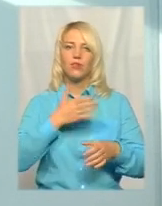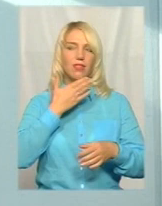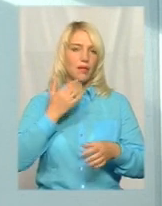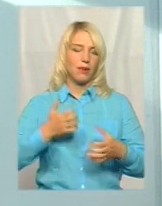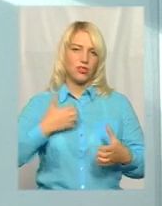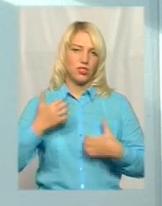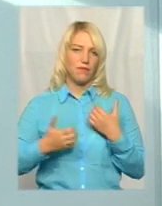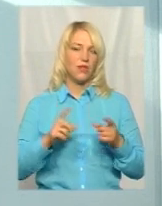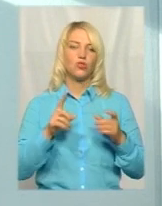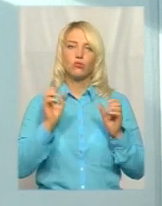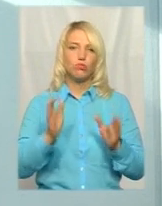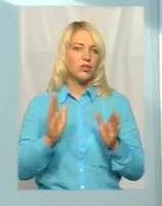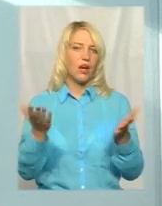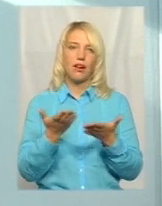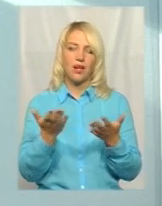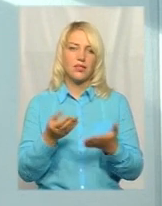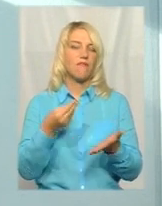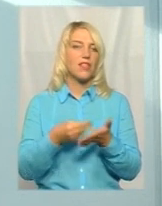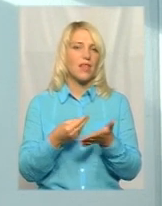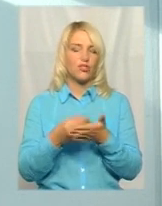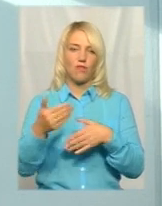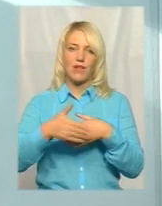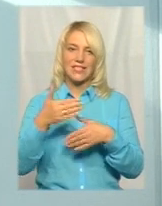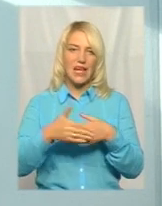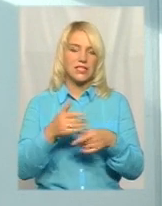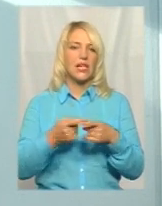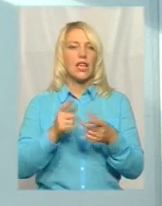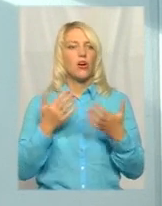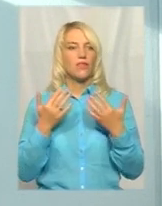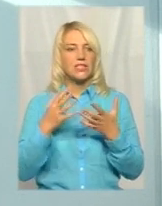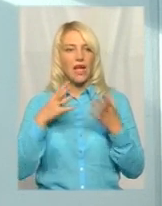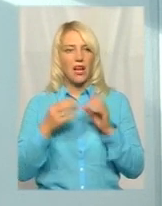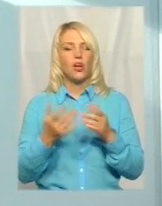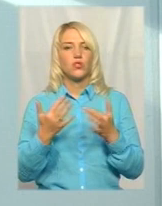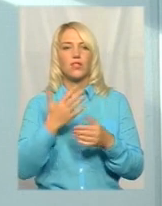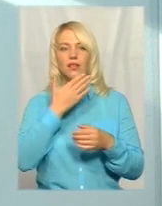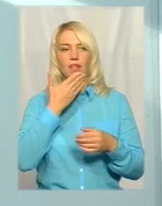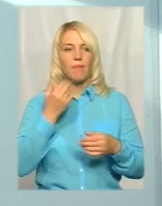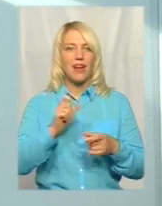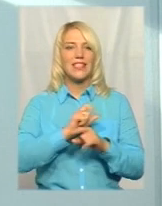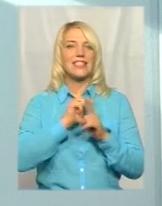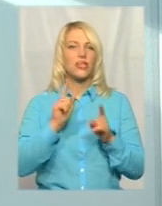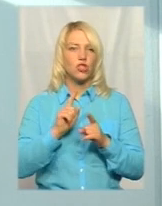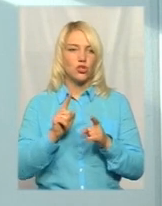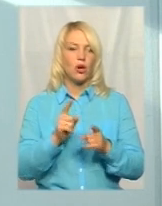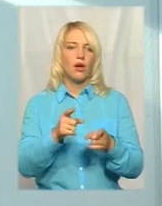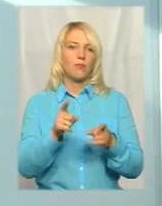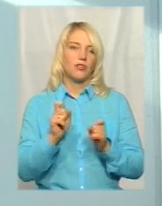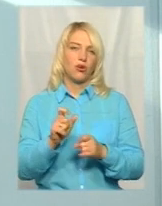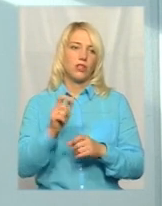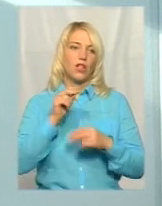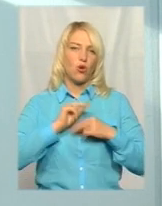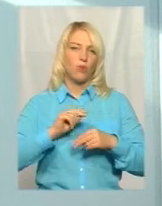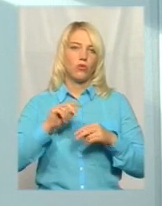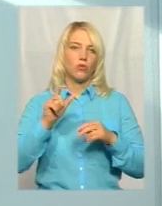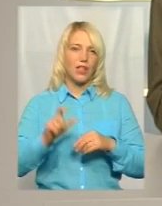що буде якась значна фінансова санкція або взагалі санкція, оскільки немає за що притягати тоді роботодавця до